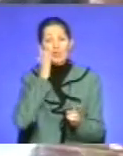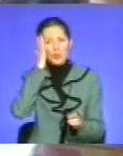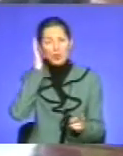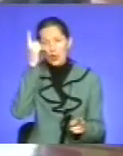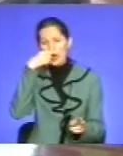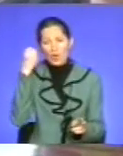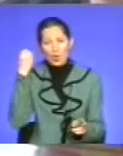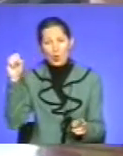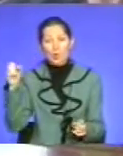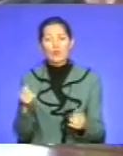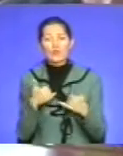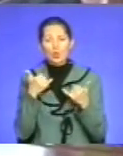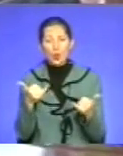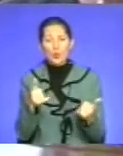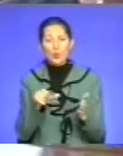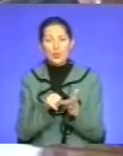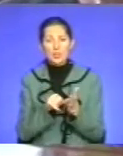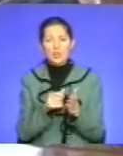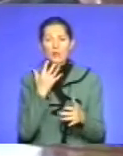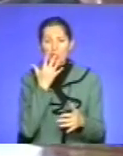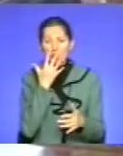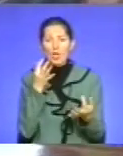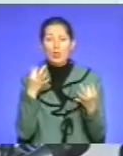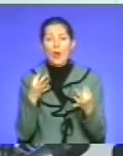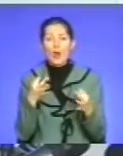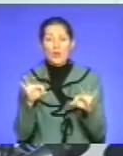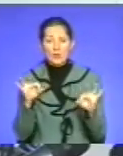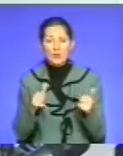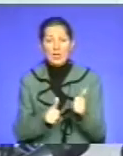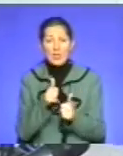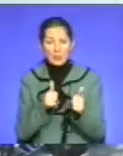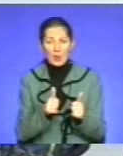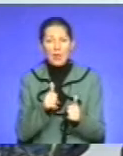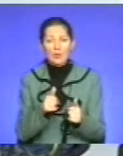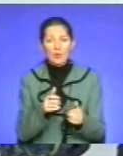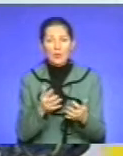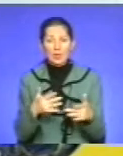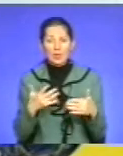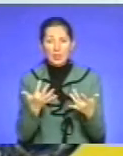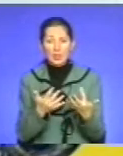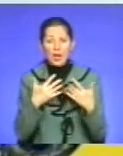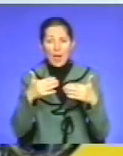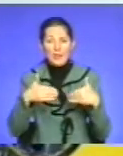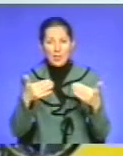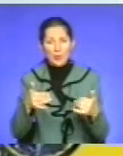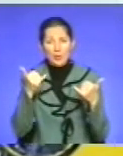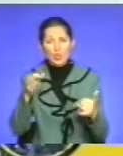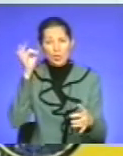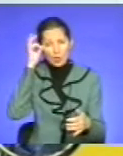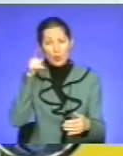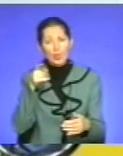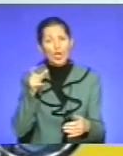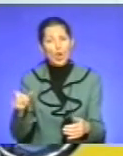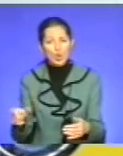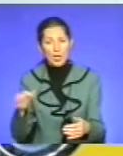учасників національно-визвольних змагань у кілька етапів протягом місяця. Сьогодні ми, згадуючи про цих людей, згадуючи про тих героїв, які